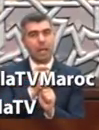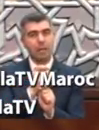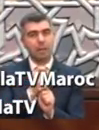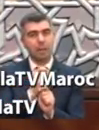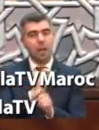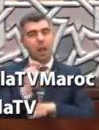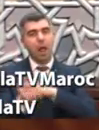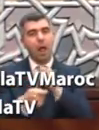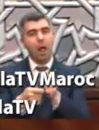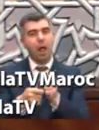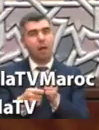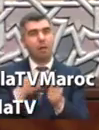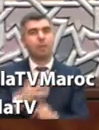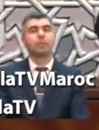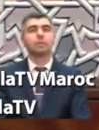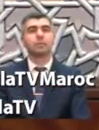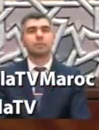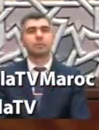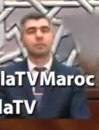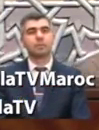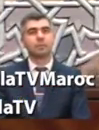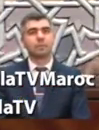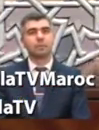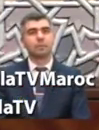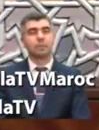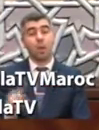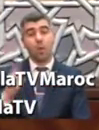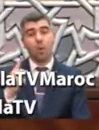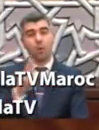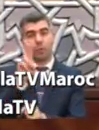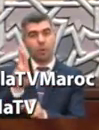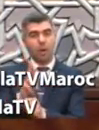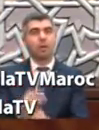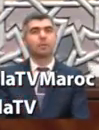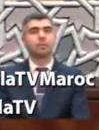القروية والمياه والغابات. مرحبا سيد الوزير، أول سؤال في هذا القطاع